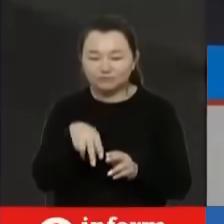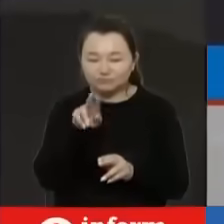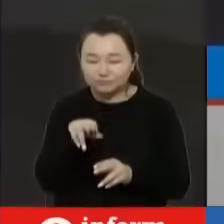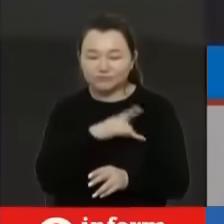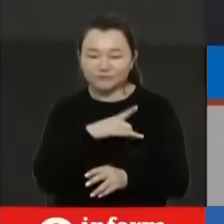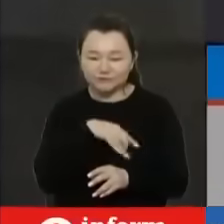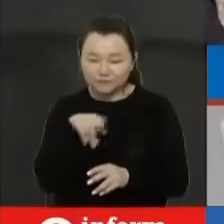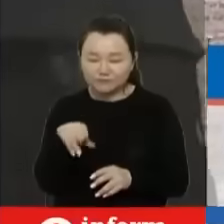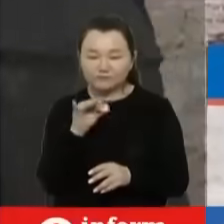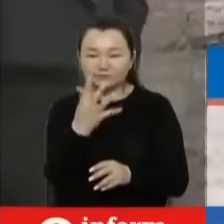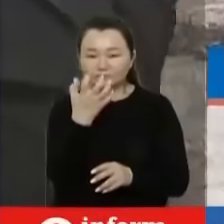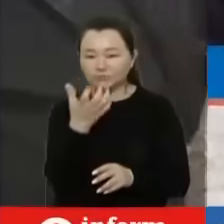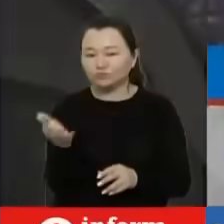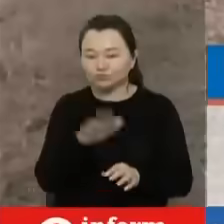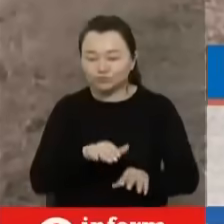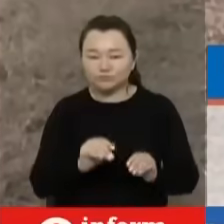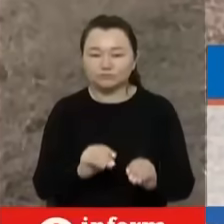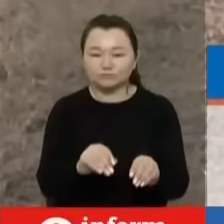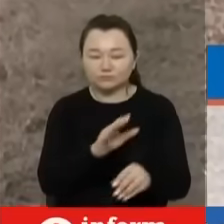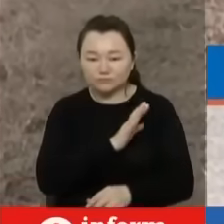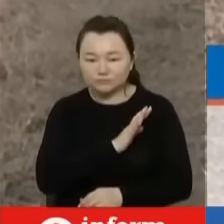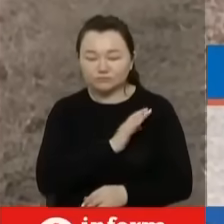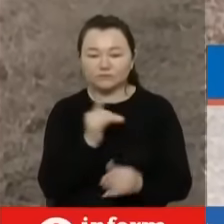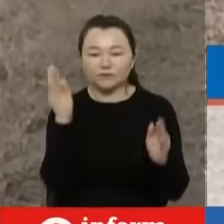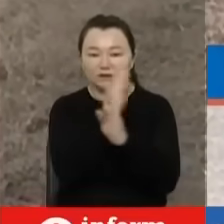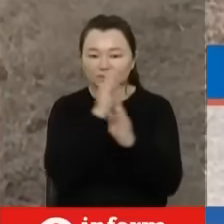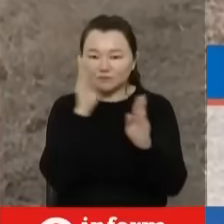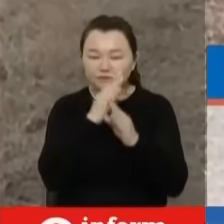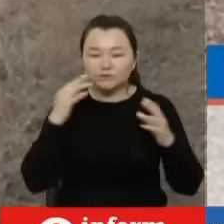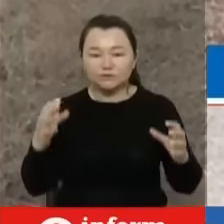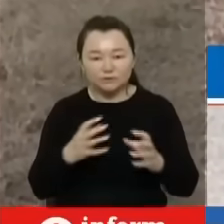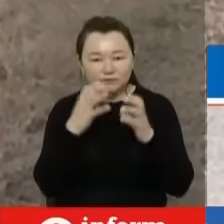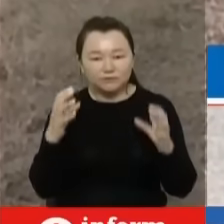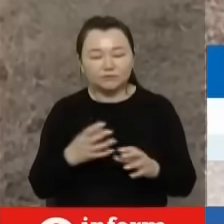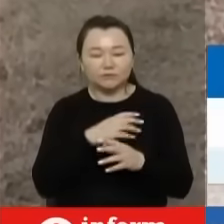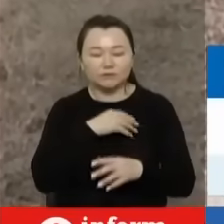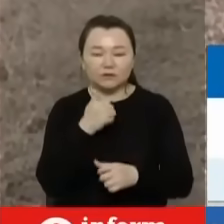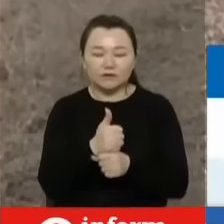одан бөлек 500 түп көшет екті. Табиғатты аялау ол біздің басты